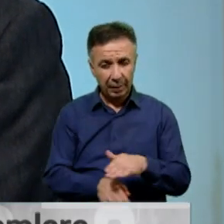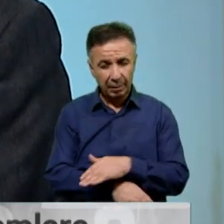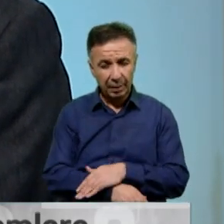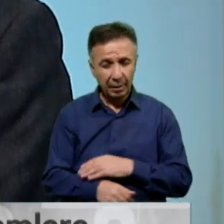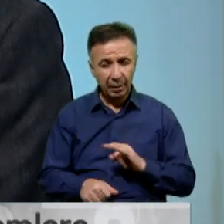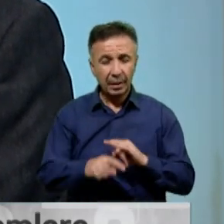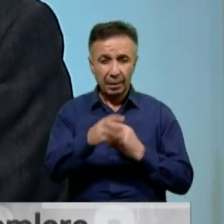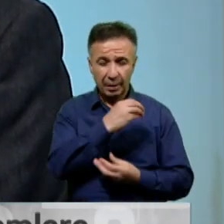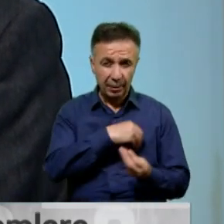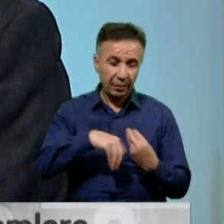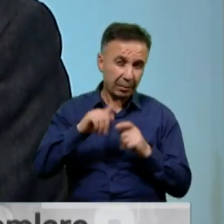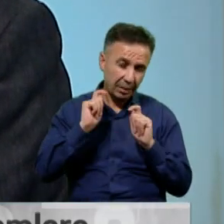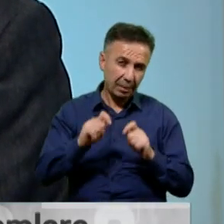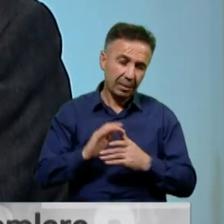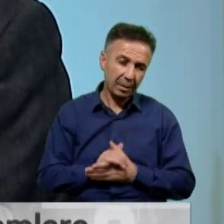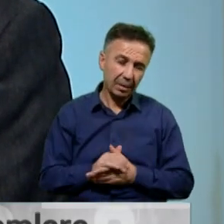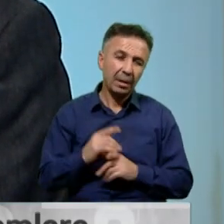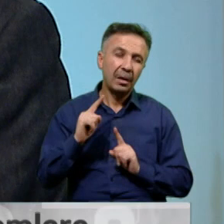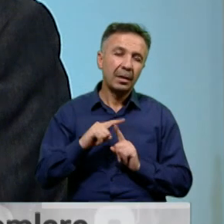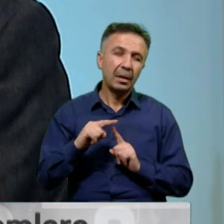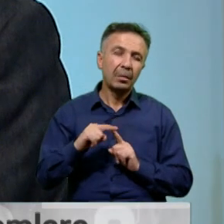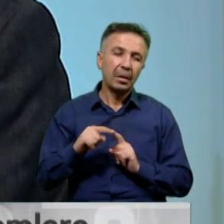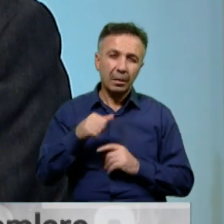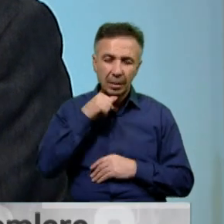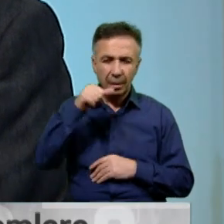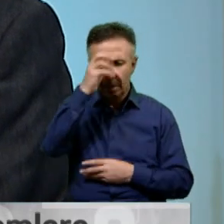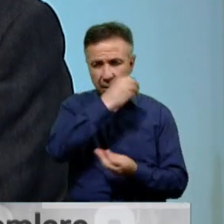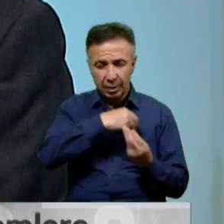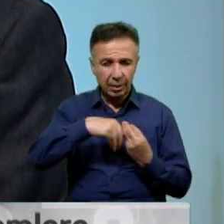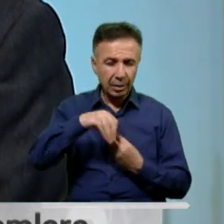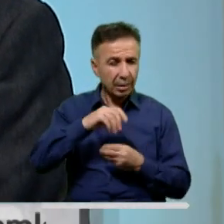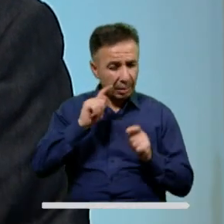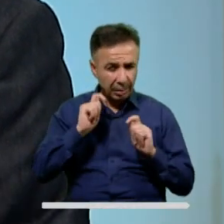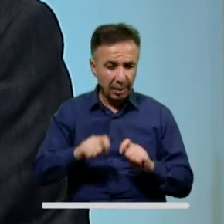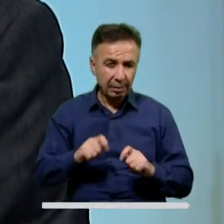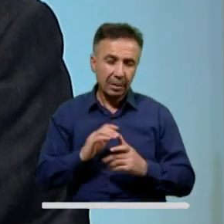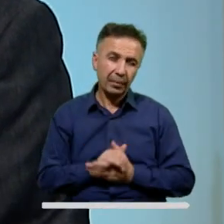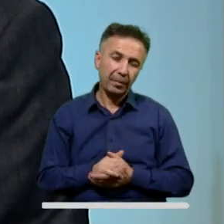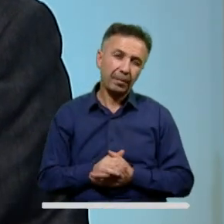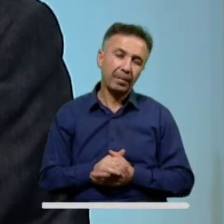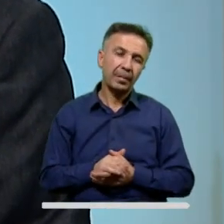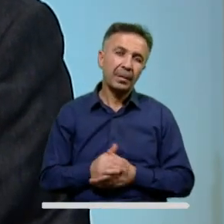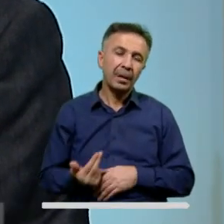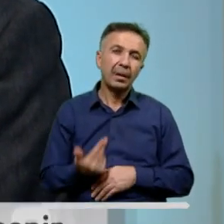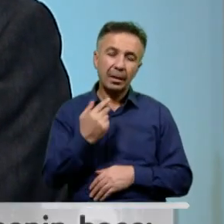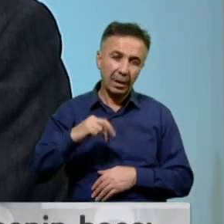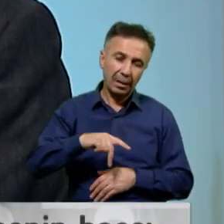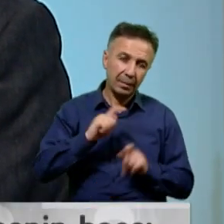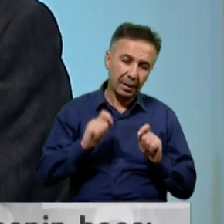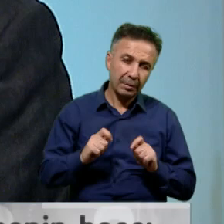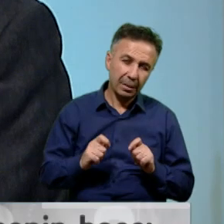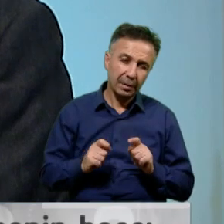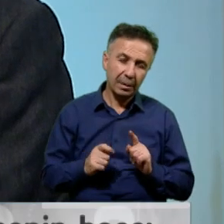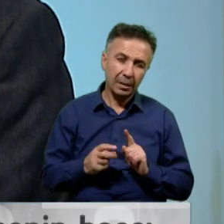Kabe'yi tavafımızı yaptık. Yani temettü haccının gereği neyse, efendim gerekeni yaptı, sa'yimizi yaptık, ihramdan